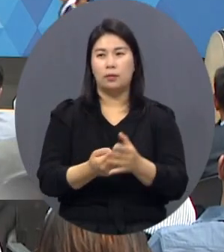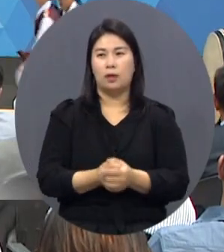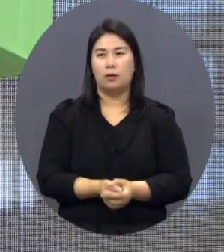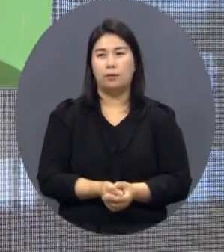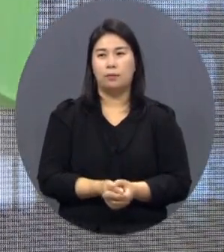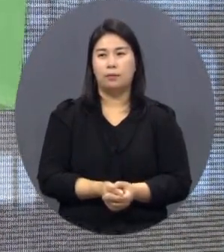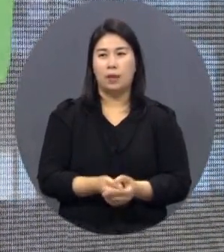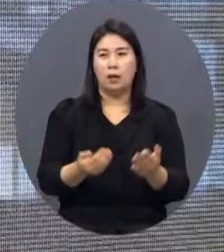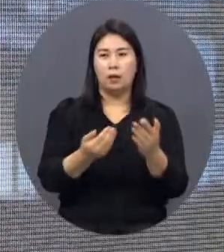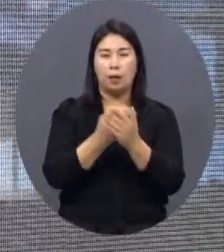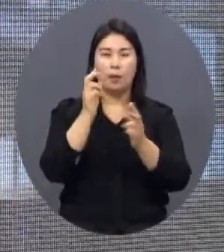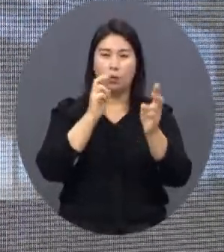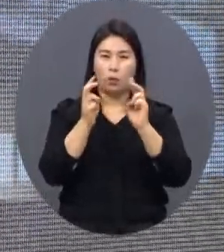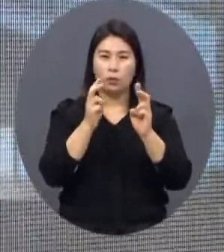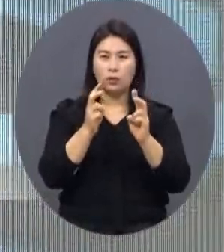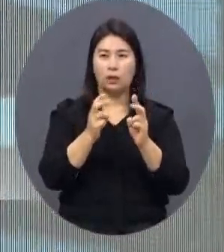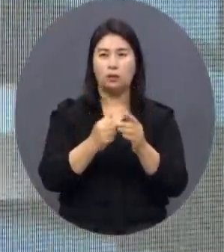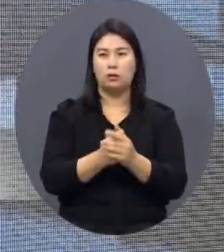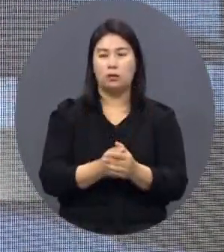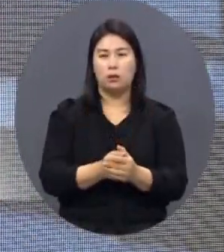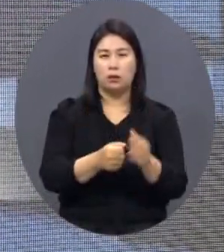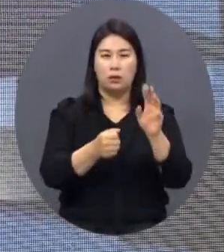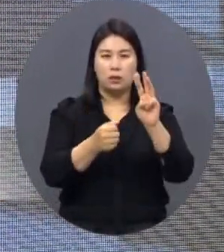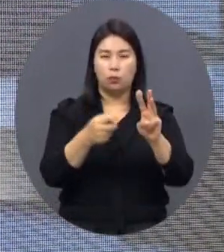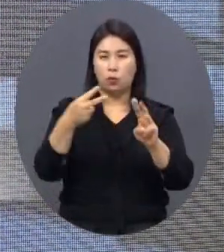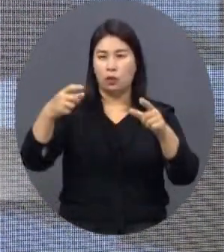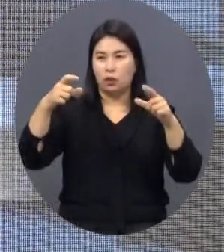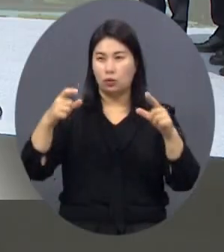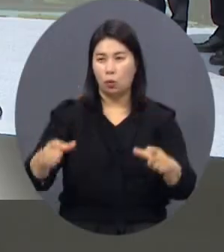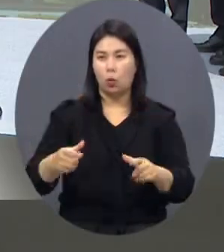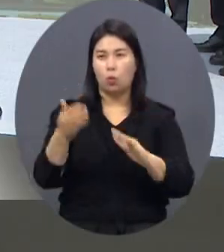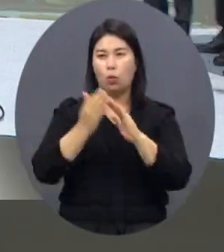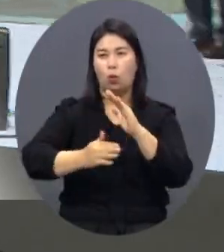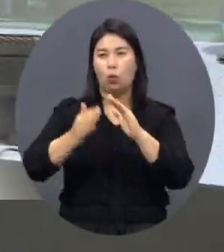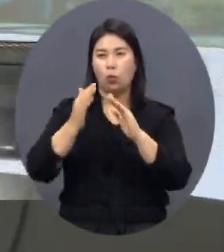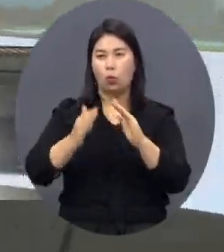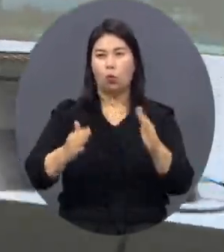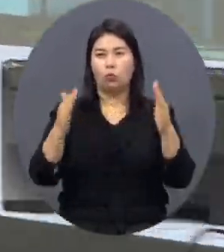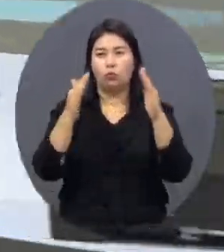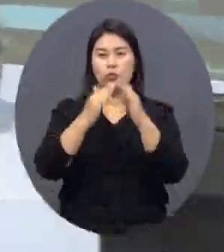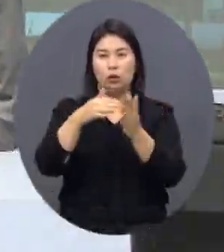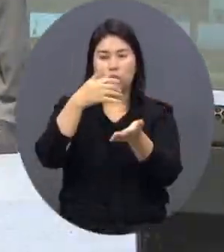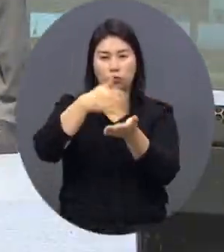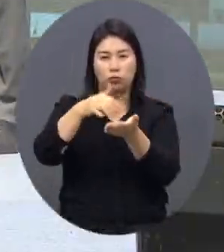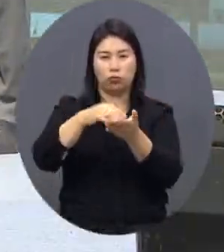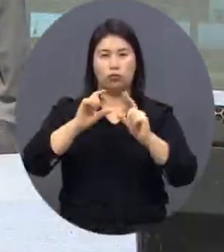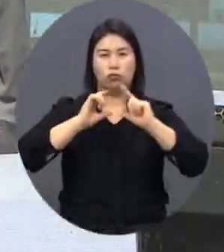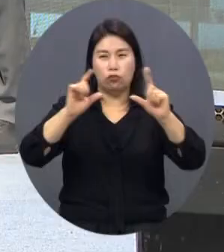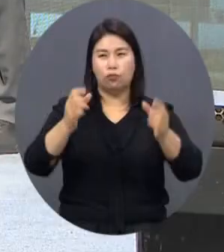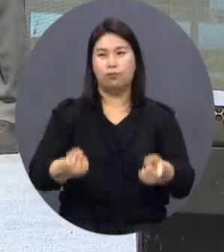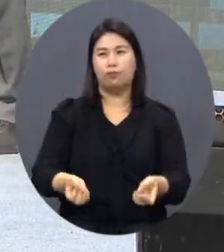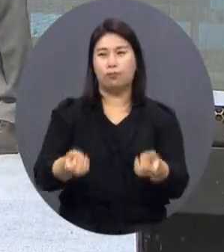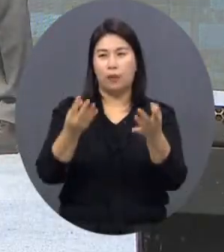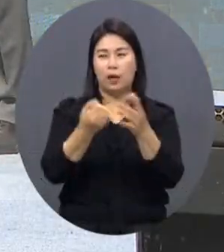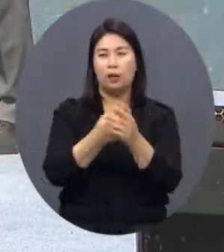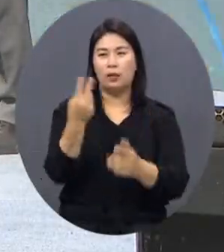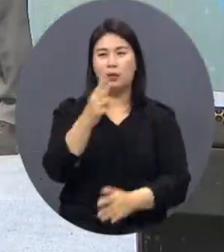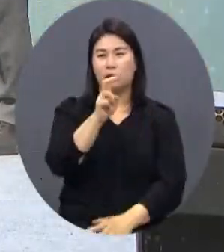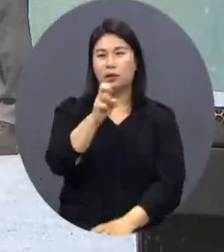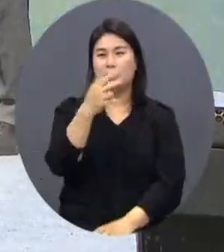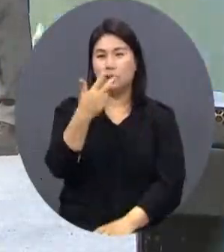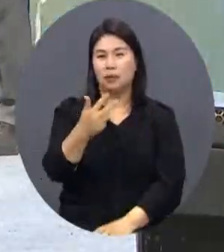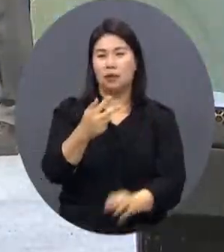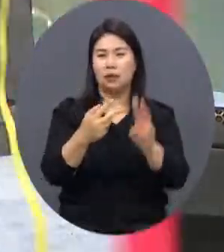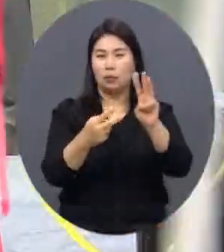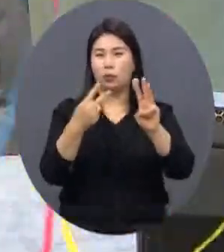제주도와 제주 개발공사는 제주시 3도 2동에서 공공분양주택 사업착수 선포식을 열고 2027년